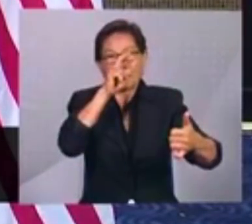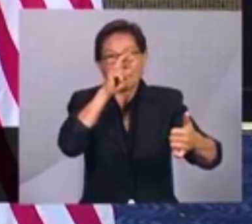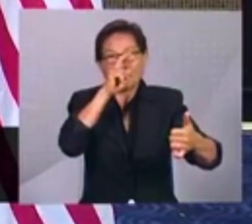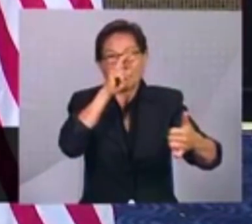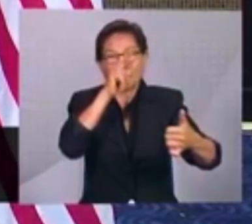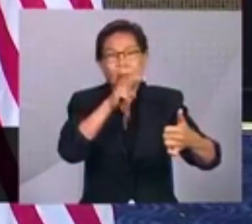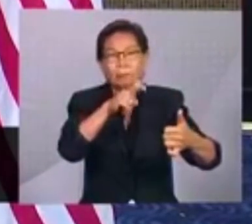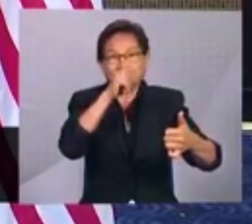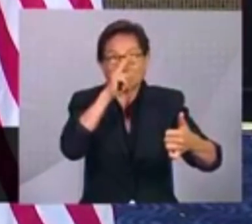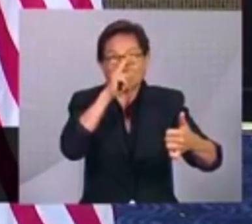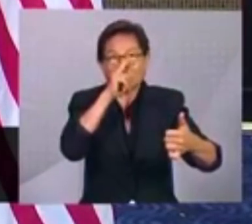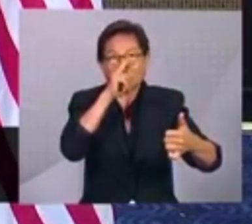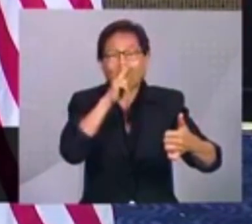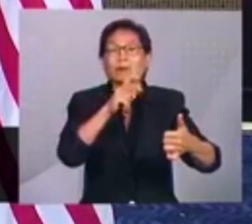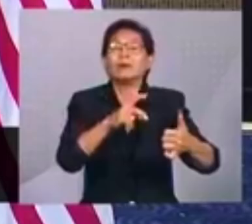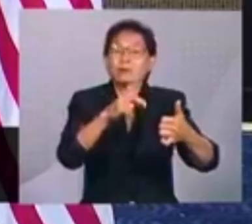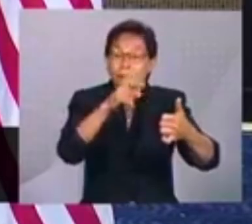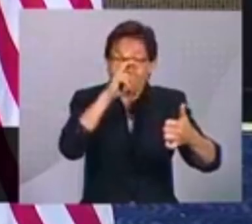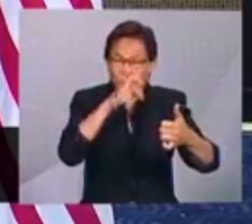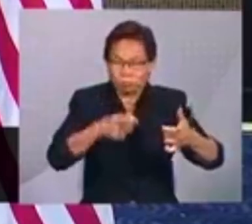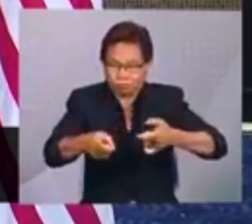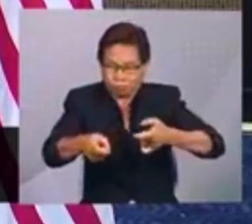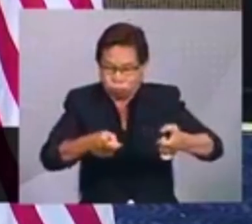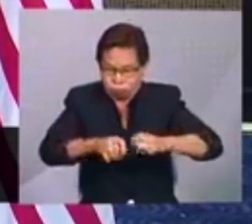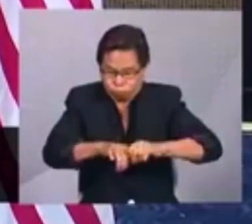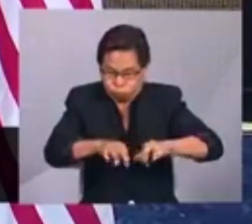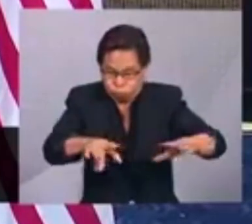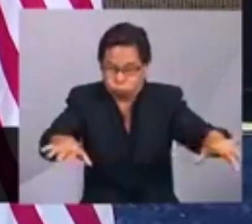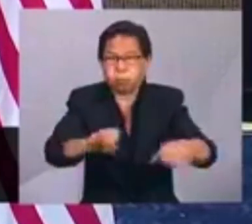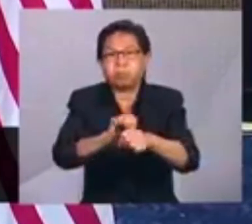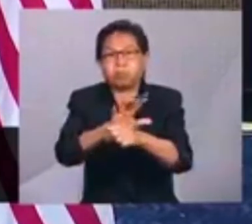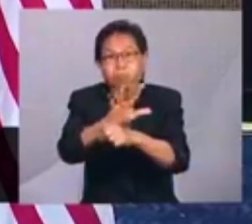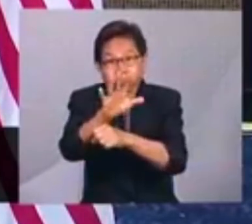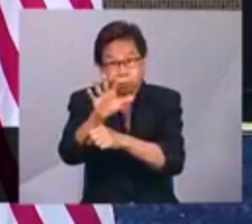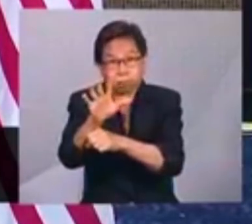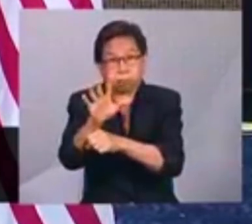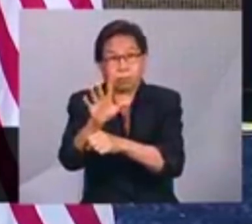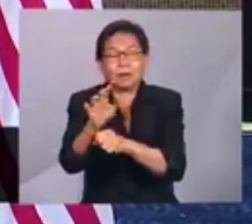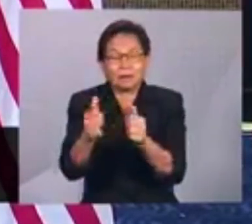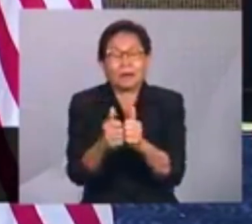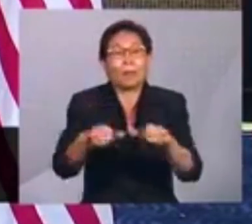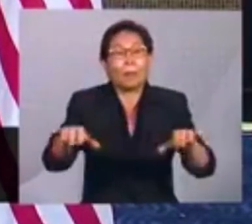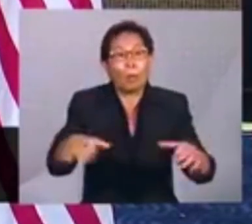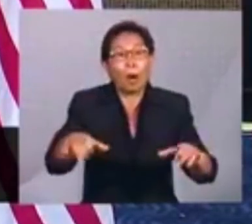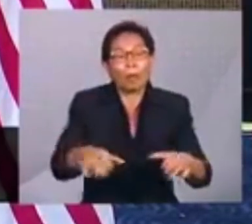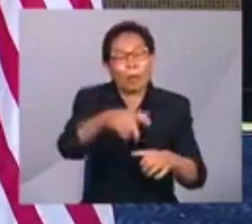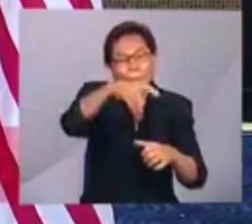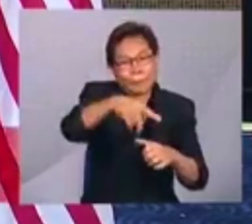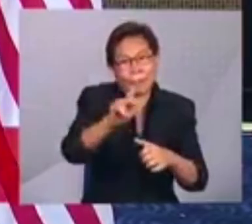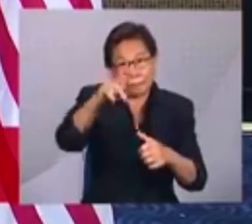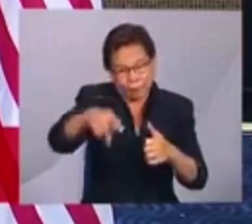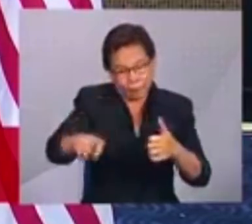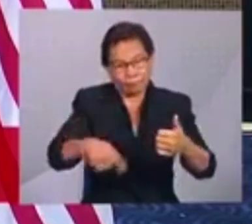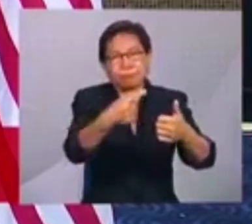ataupun best of dalam tindakan mengawal penularan wabah komit 19 dengan melaksanakan piket